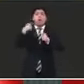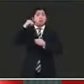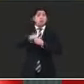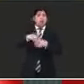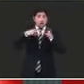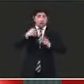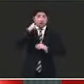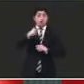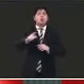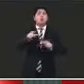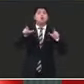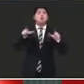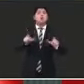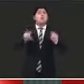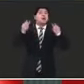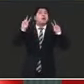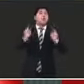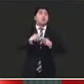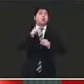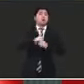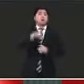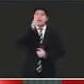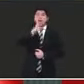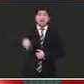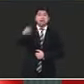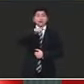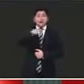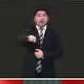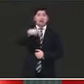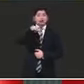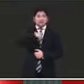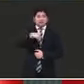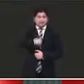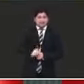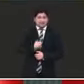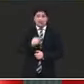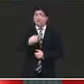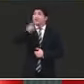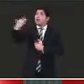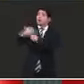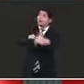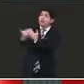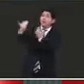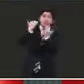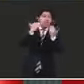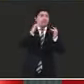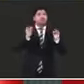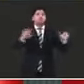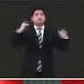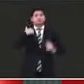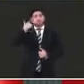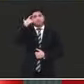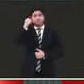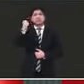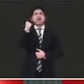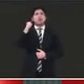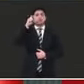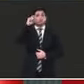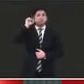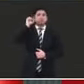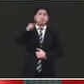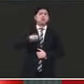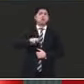güvenlik hususunda da kimsenin inayetine muhtaç olmadan başımız dik bir şekilde